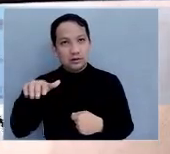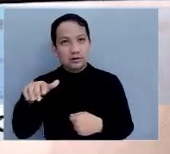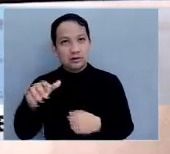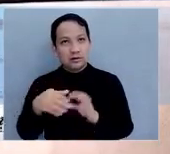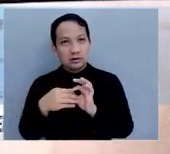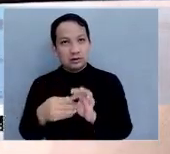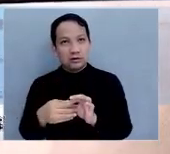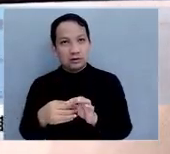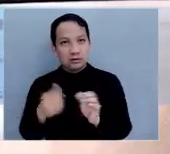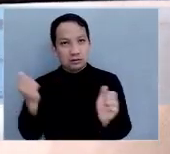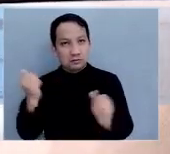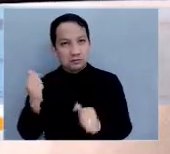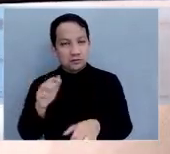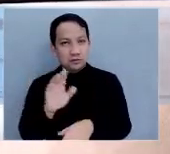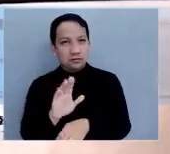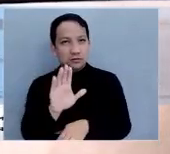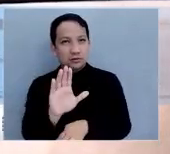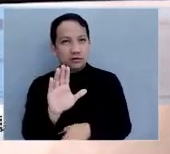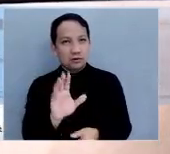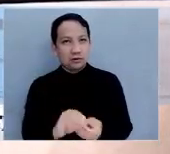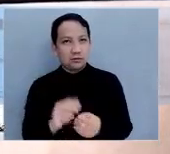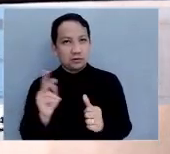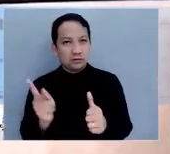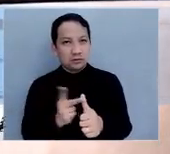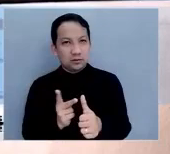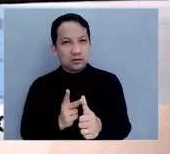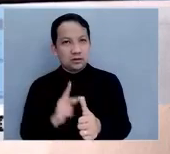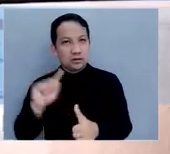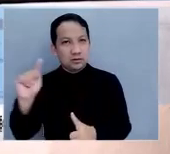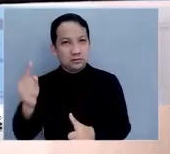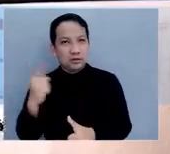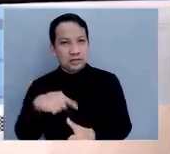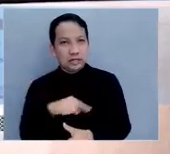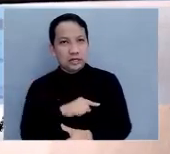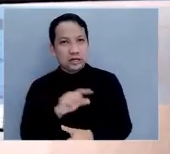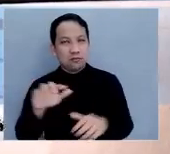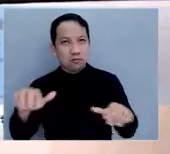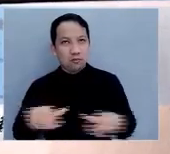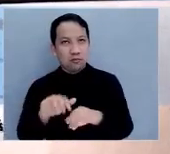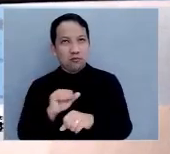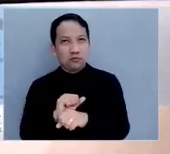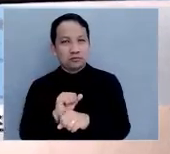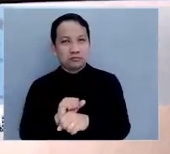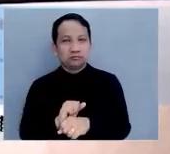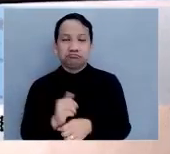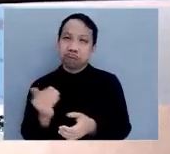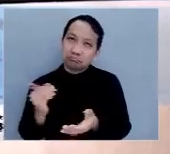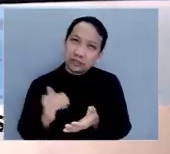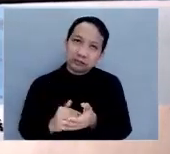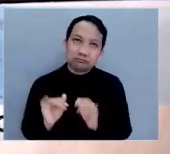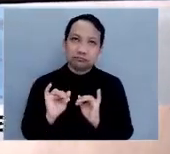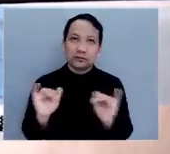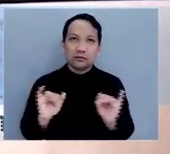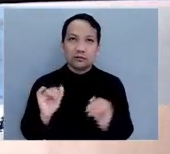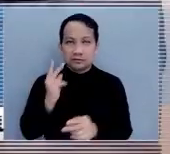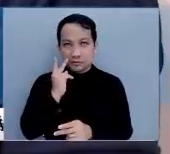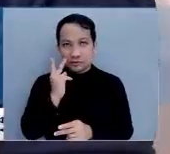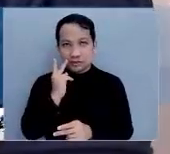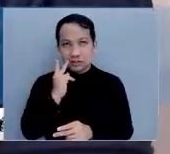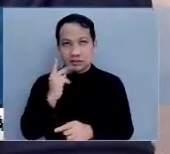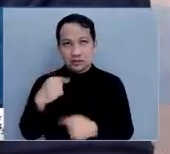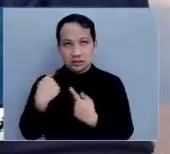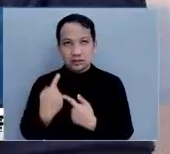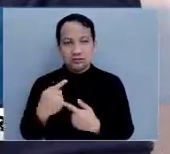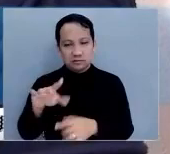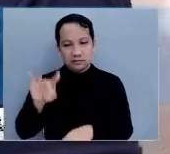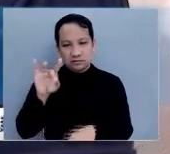ang kanilang yung priorities nila, yung una talaga nila, yung work. But again, yun nga, it has to be a